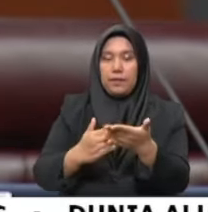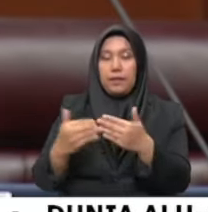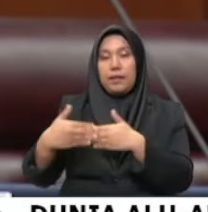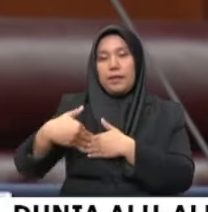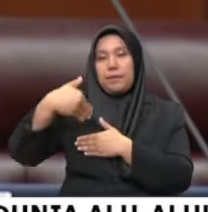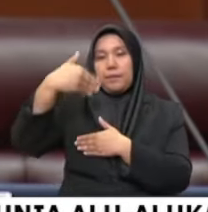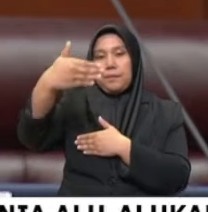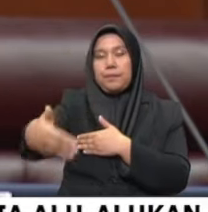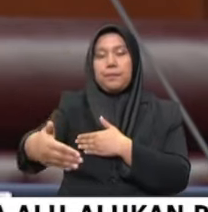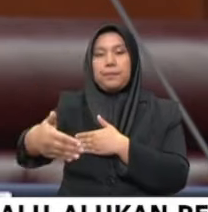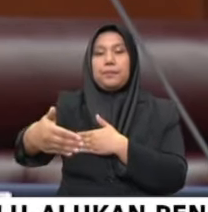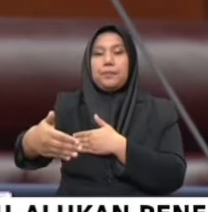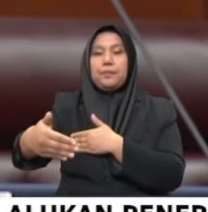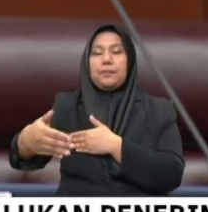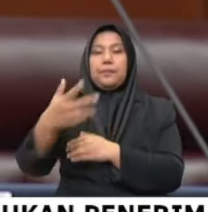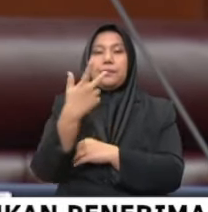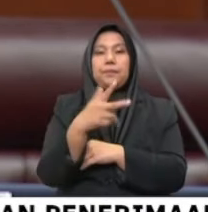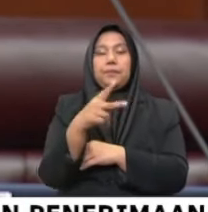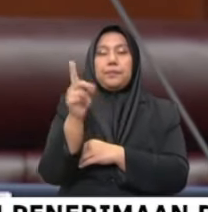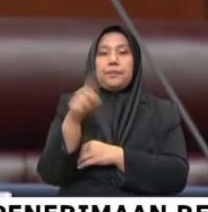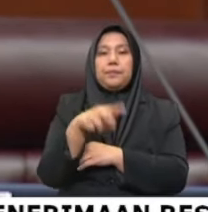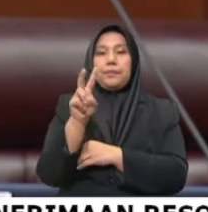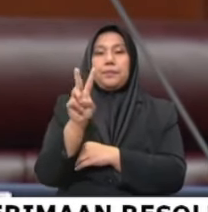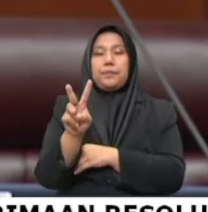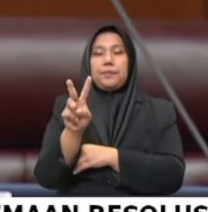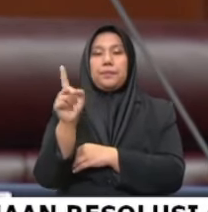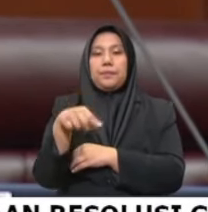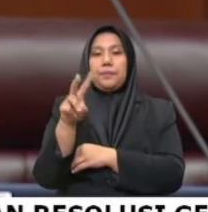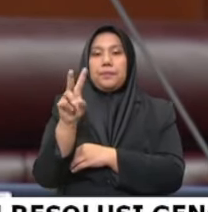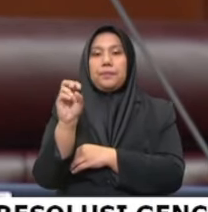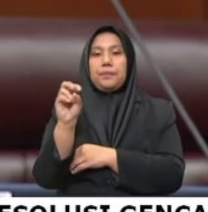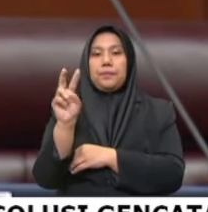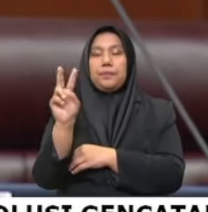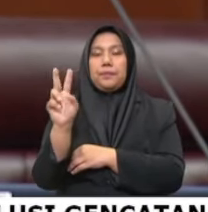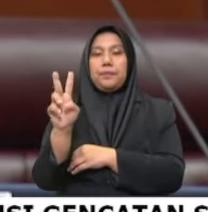lanjutan. Sehingga 13 Februari 2024, seramai